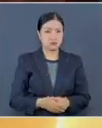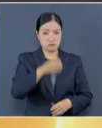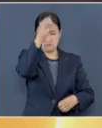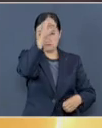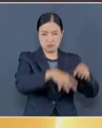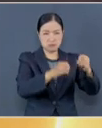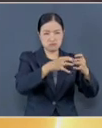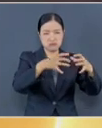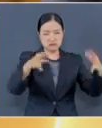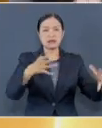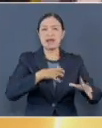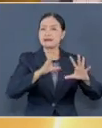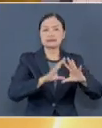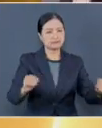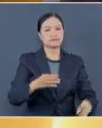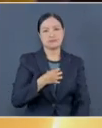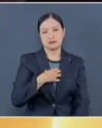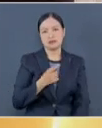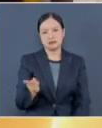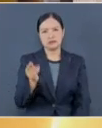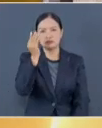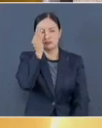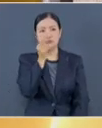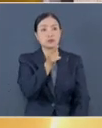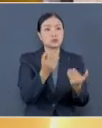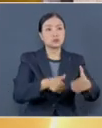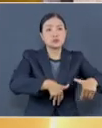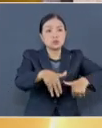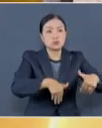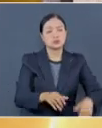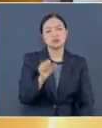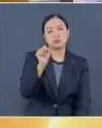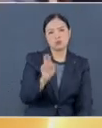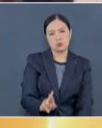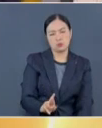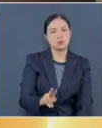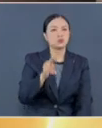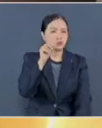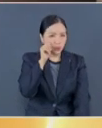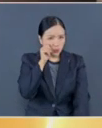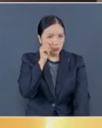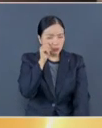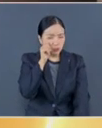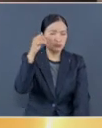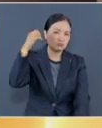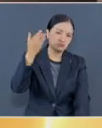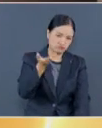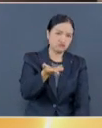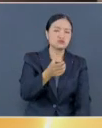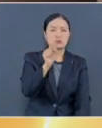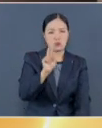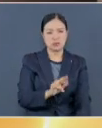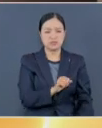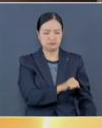มากที่อยู่ในฉนวนกาซ่าฮะต้องสำรองอาหารน้ำแล้วก็ความปลอดภัยฮะก่อนที่กองทัพอิสราเอลซึ่งประกาศจะโจมตีภาคพื้นดินและตอนนี้